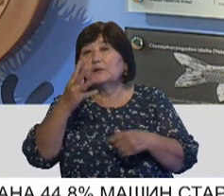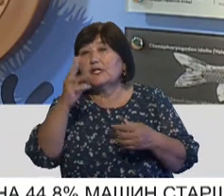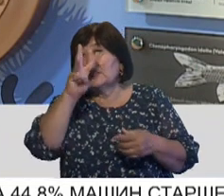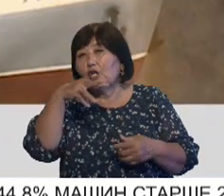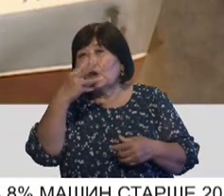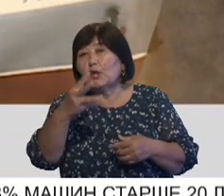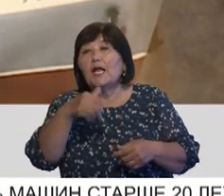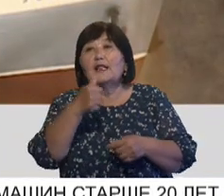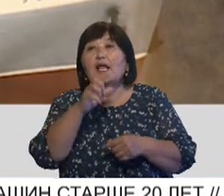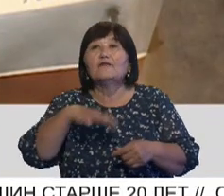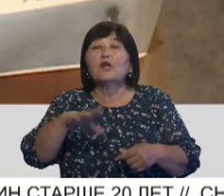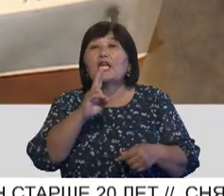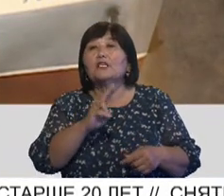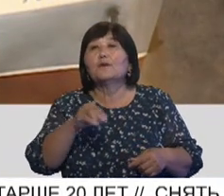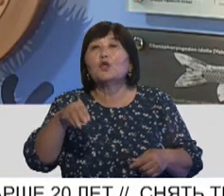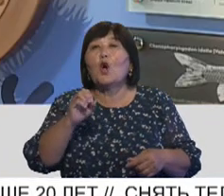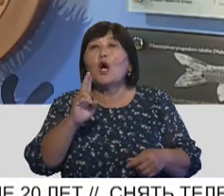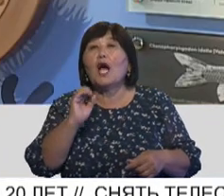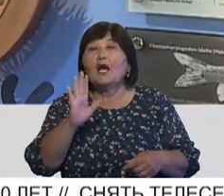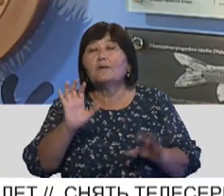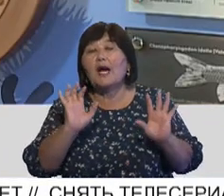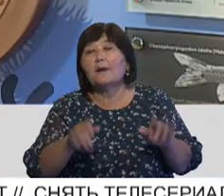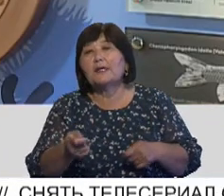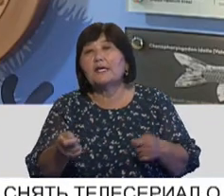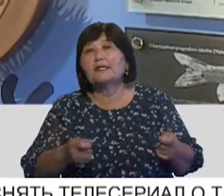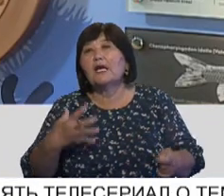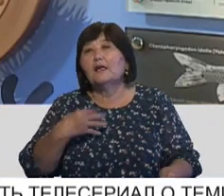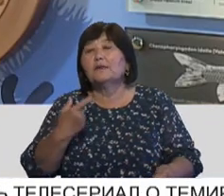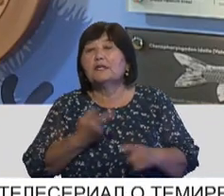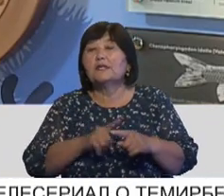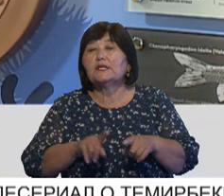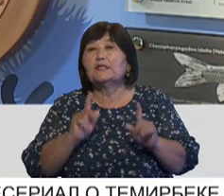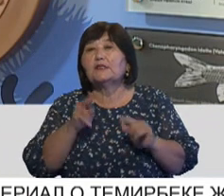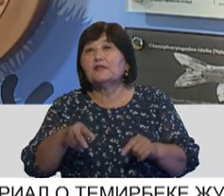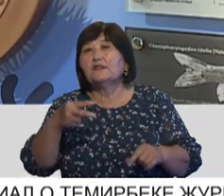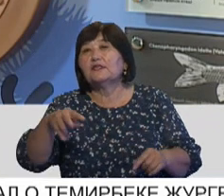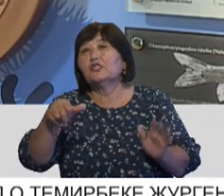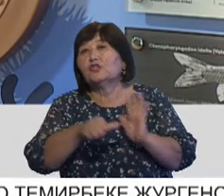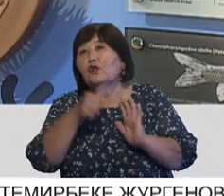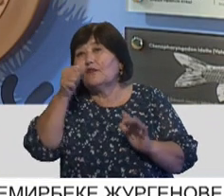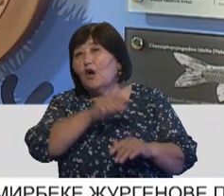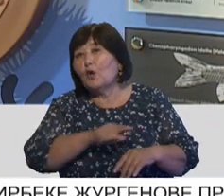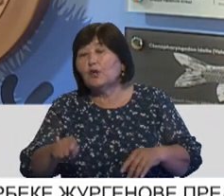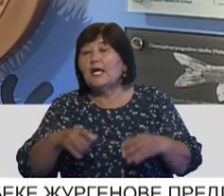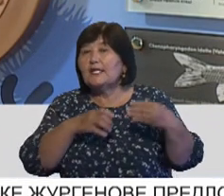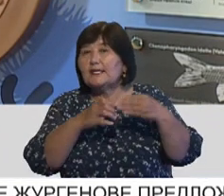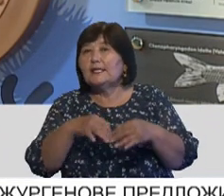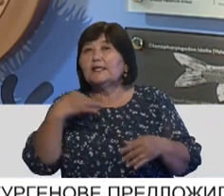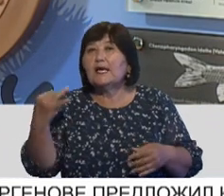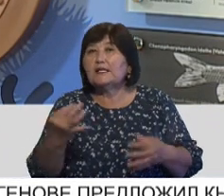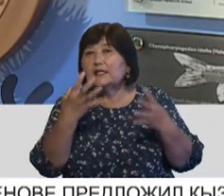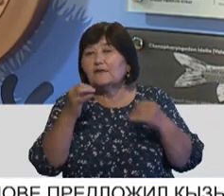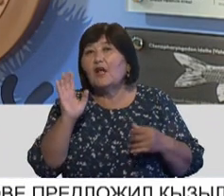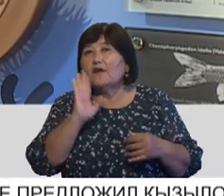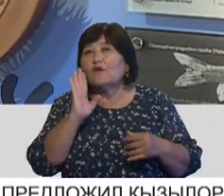3 года. Глава государства Касым-Жомарт Токаев избран президентом МФСА до конца 2026 года. Делегацию заинтересовал